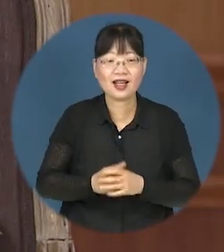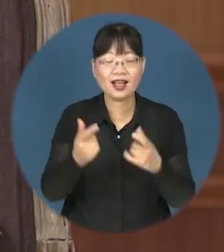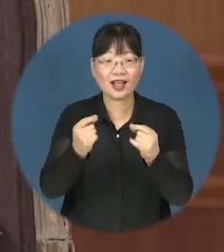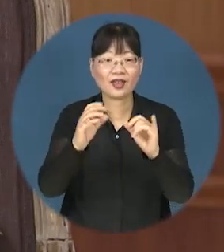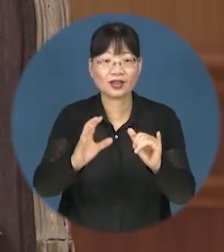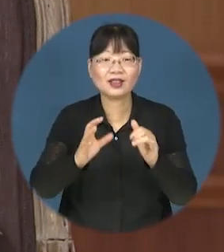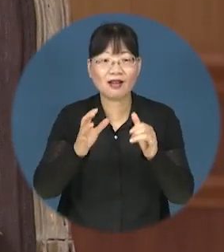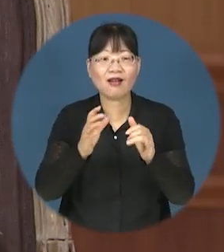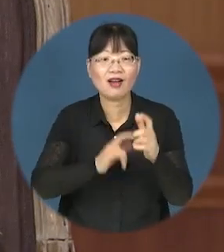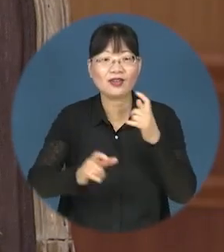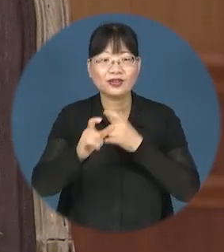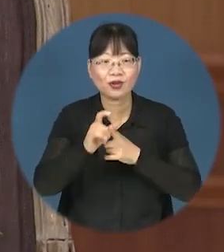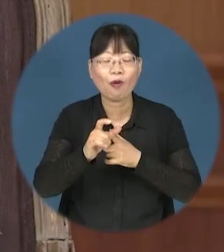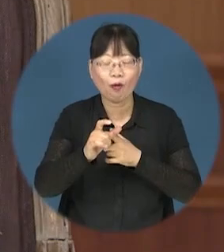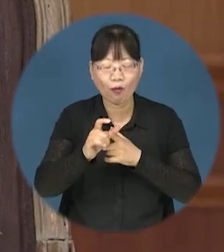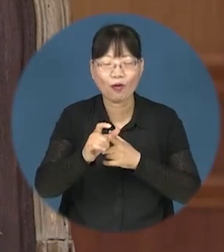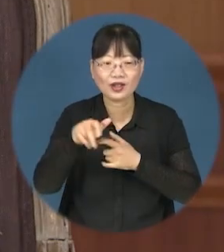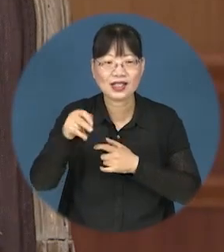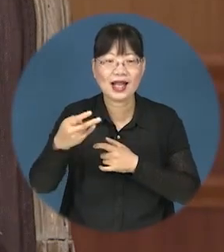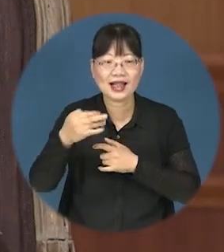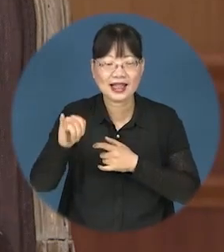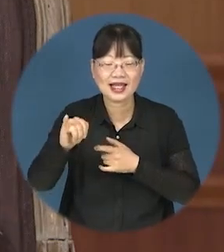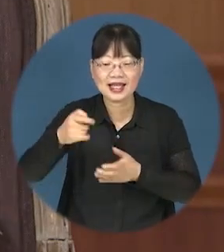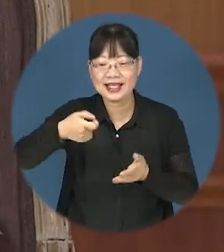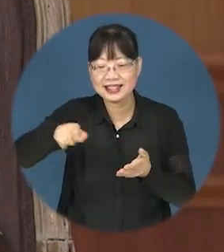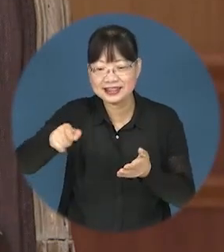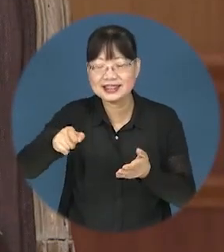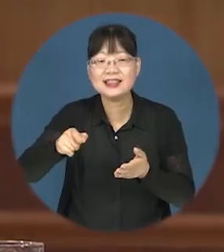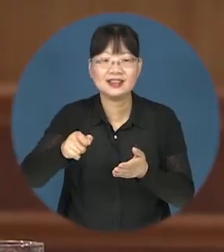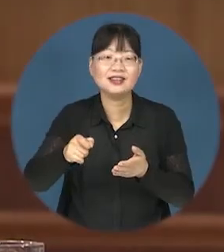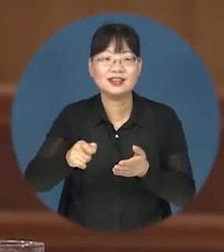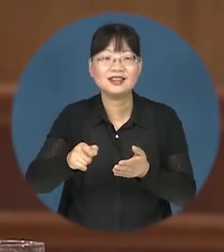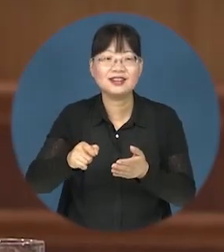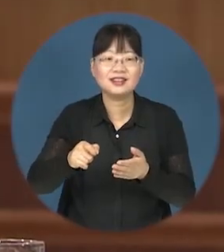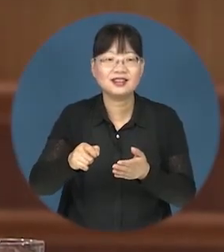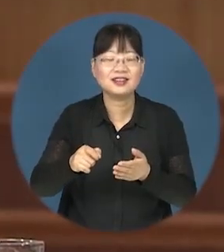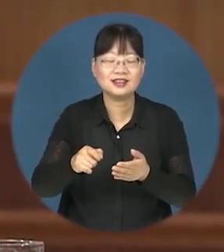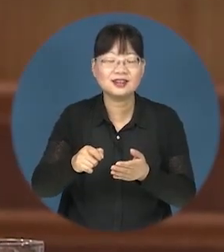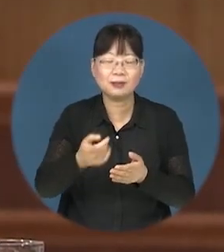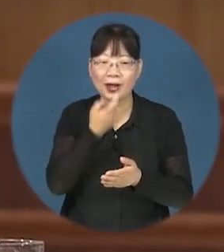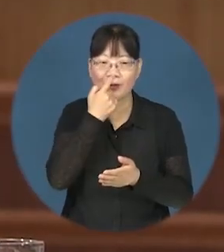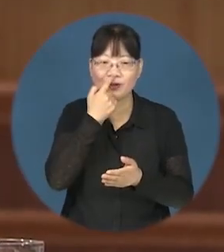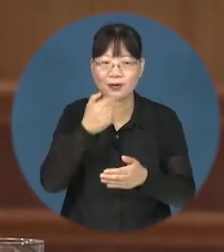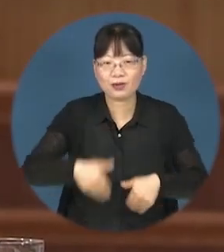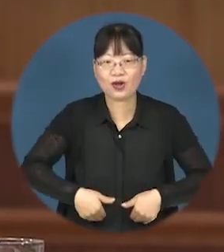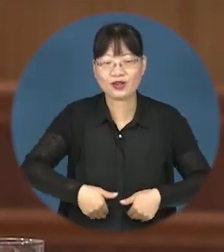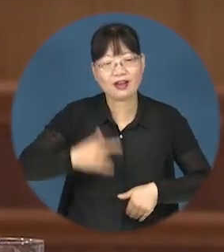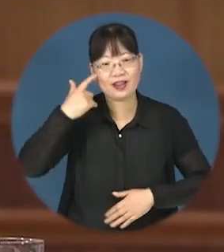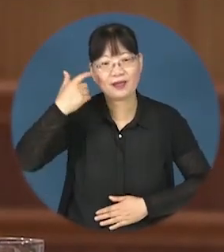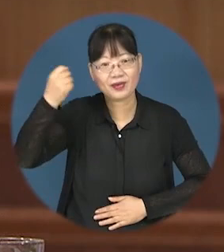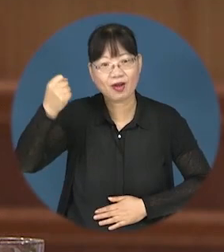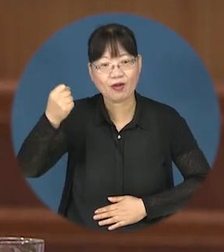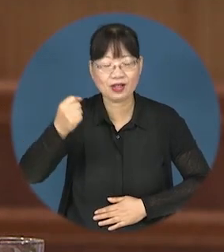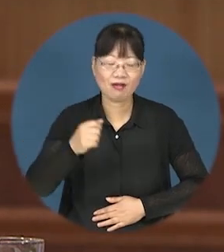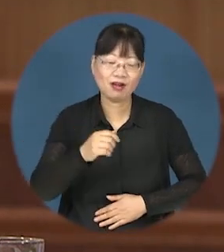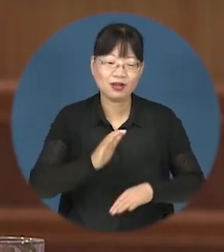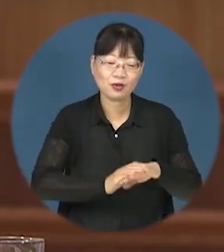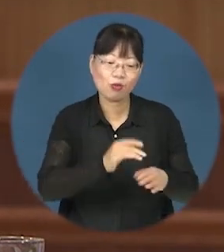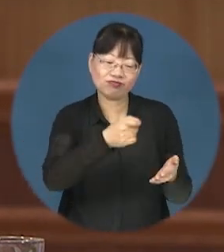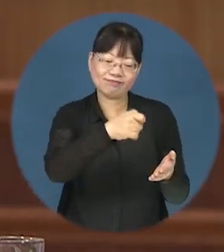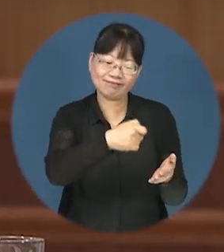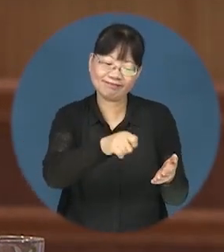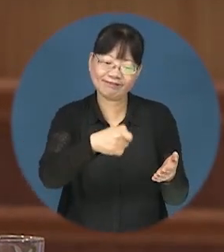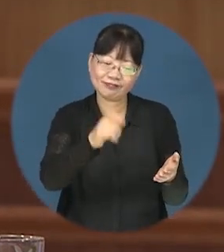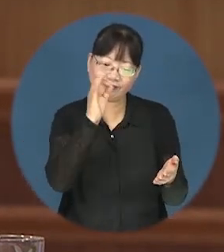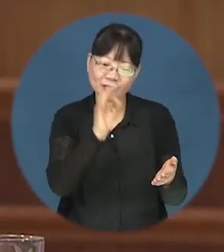세상에 더 캘리그라피가 필요하다 라는 것을 많이 느끼게 됐습니다 손글씨 캘리 그래프로 하다보면 생각이 정리가 되고 4